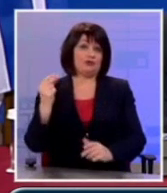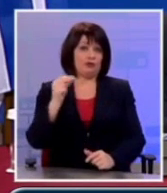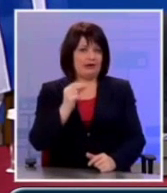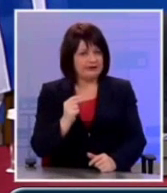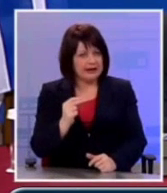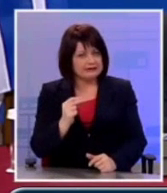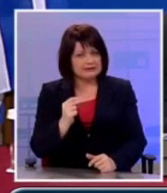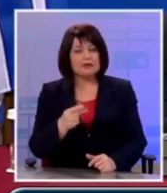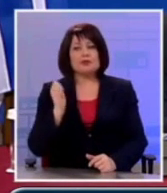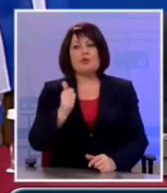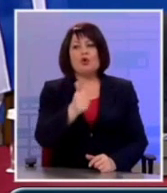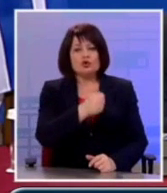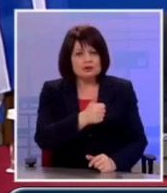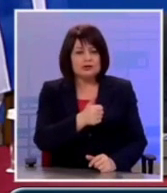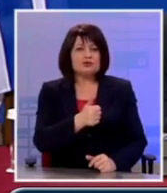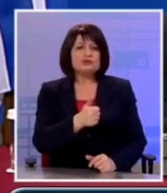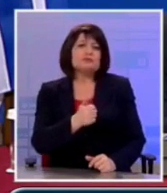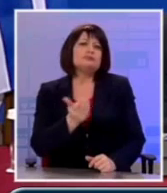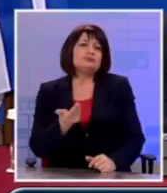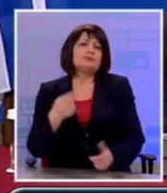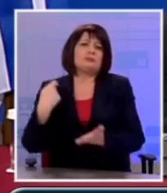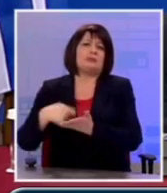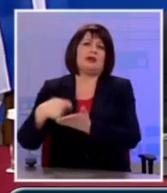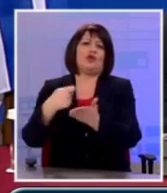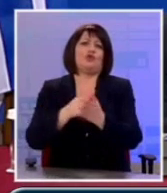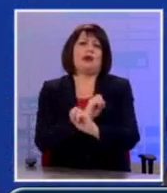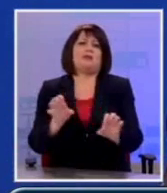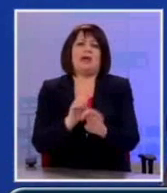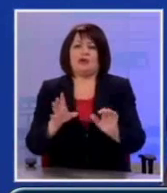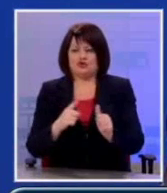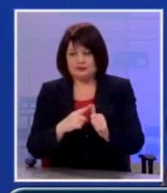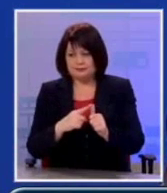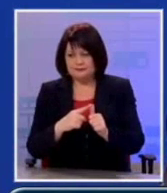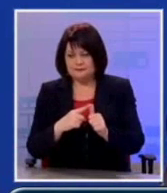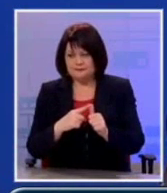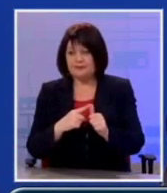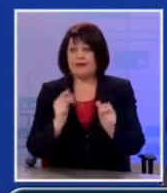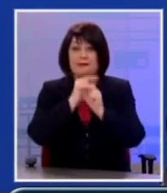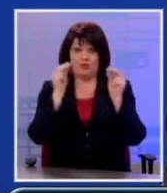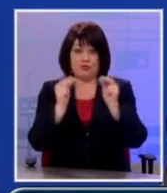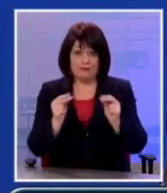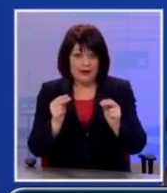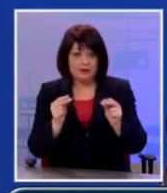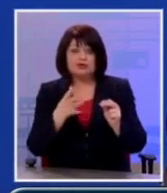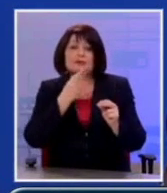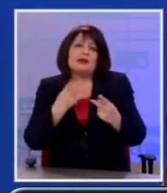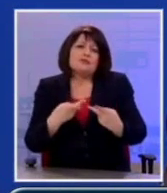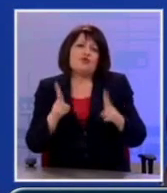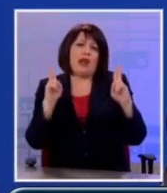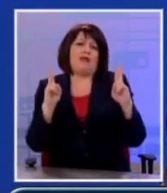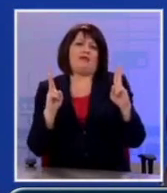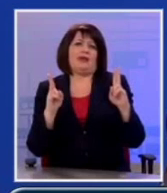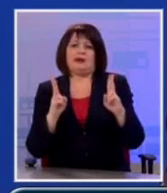βουλευτές που μόνοι τους πληρώνουν την ενημέρωση. Και άρα θα τους απελευθέρωνε